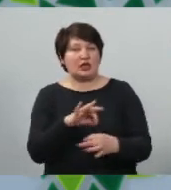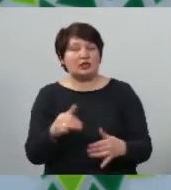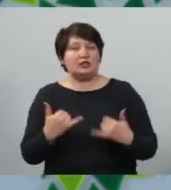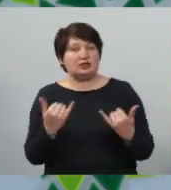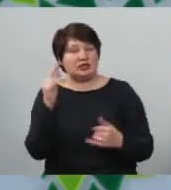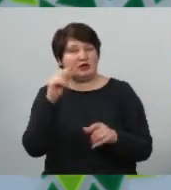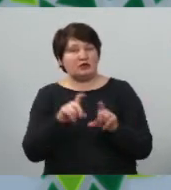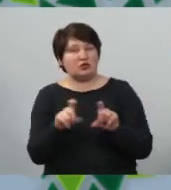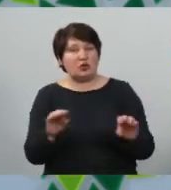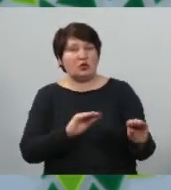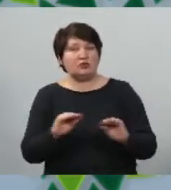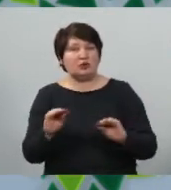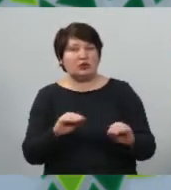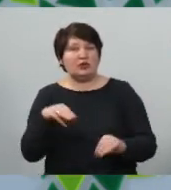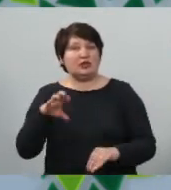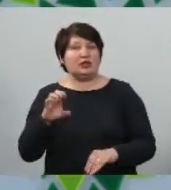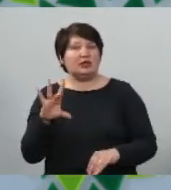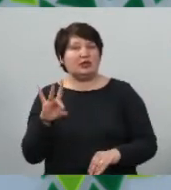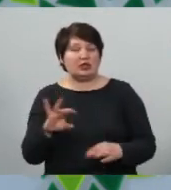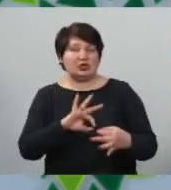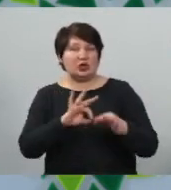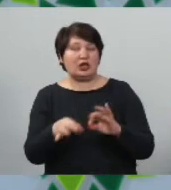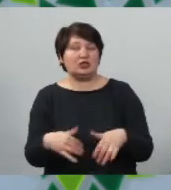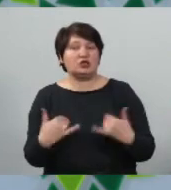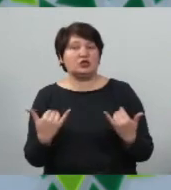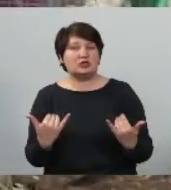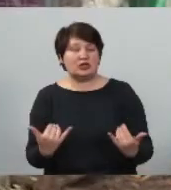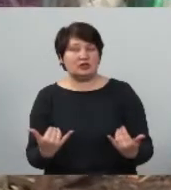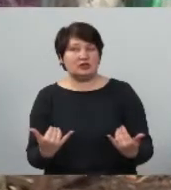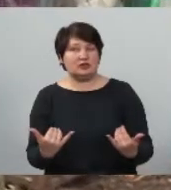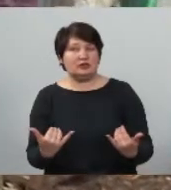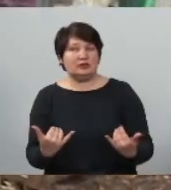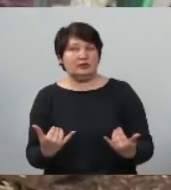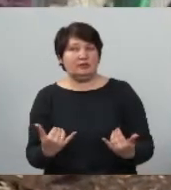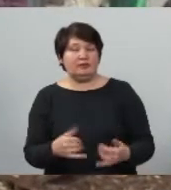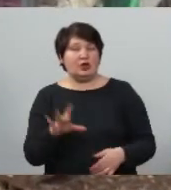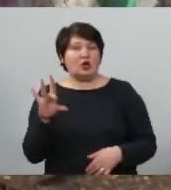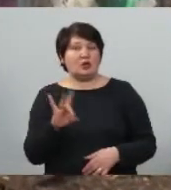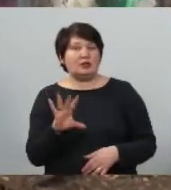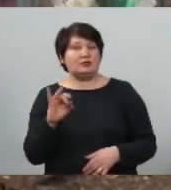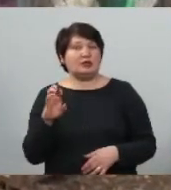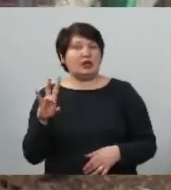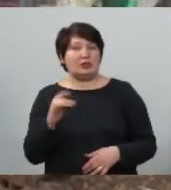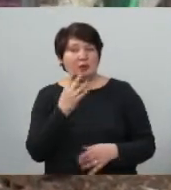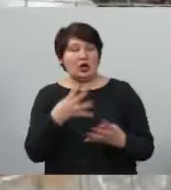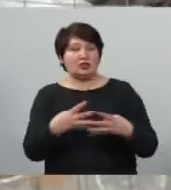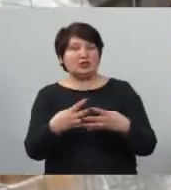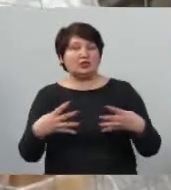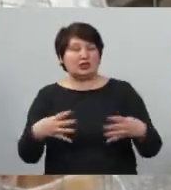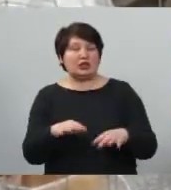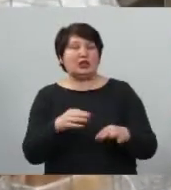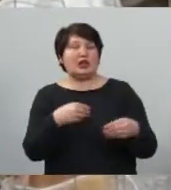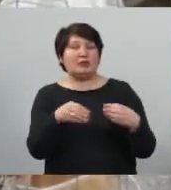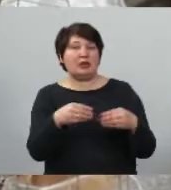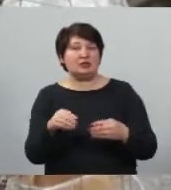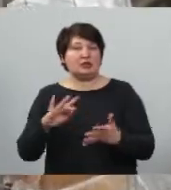школі облаштовують тир. Докладніше у сюжеті Наталії Олексінко. Роман Сметана показує сітки для пластику та бочку для скла у